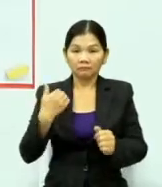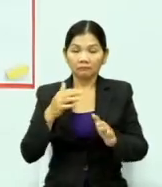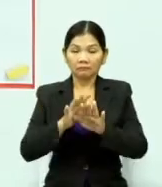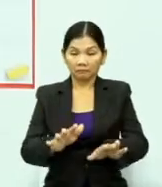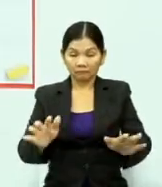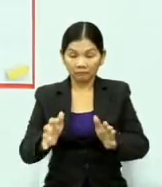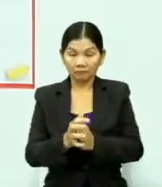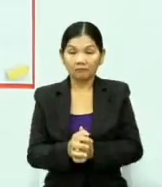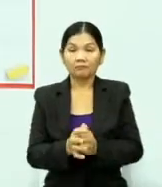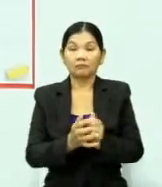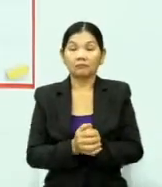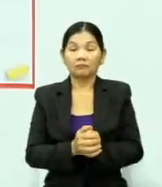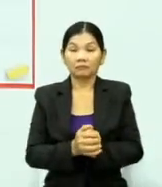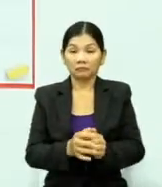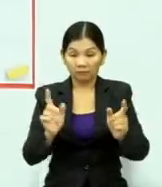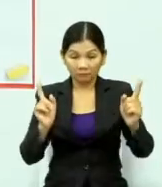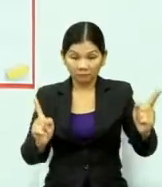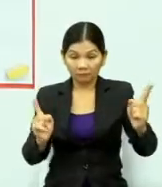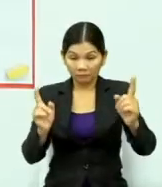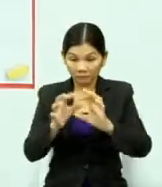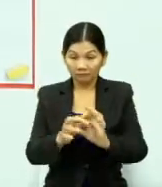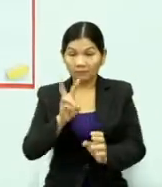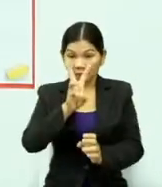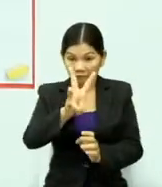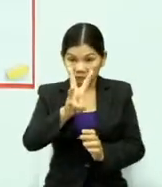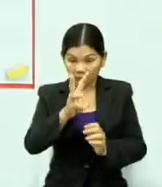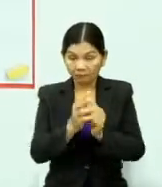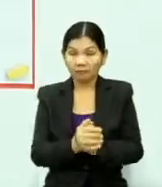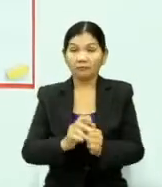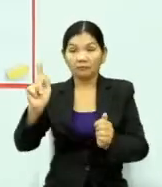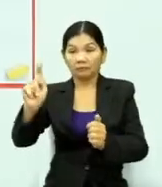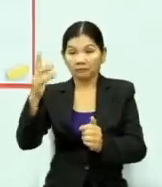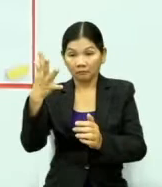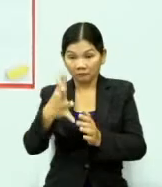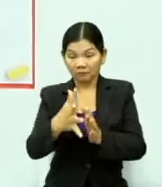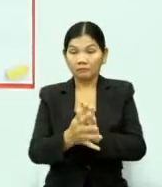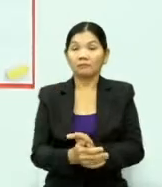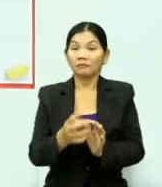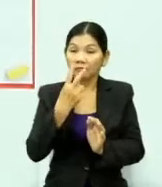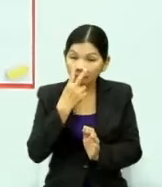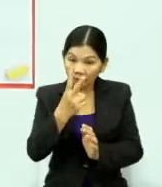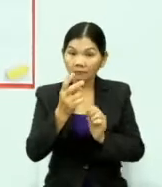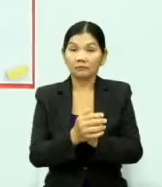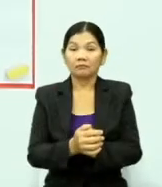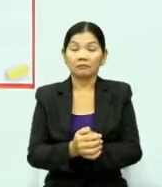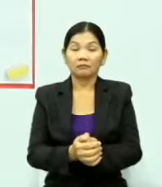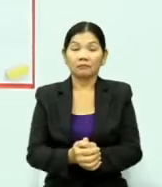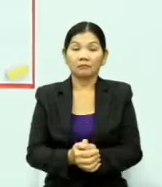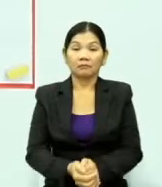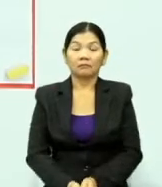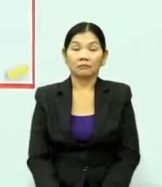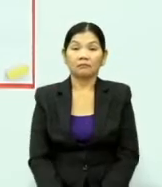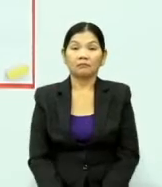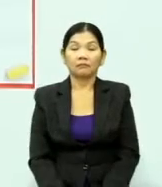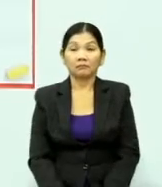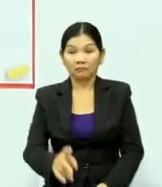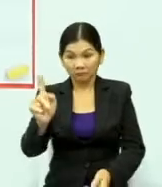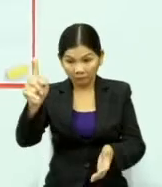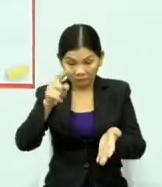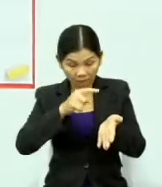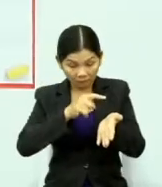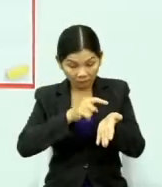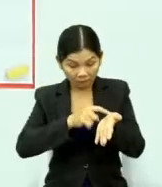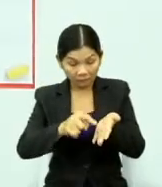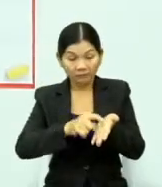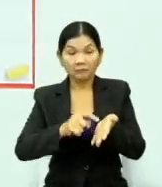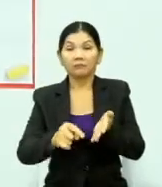con con. Tôi cho bịa tiếng bầy ní chì mùi nâng rút. Rút phiệp chà lời con mơ nè cừu sân á. Cứ dương pra chẳng ớ. Chẳng